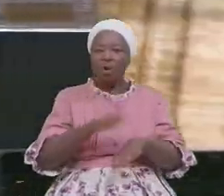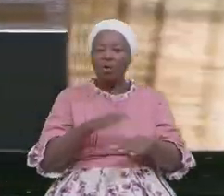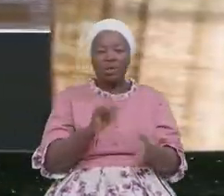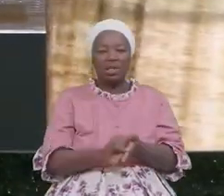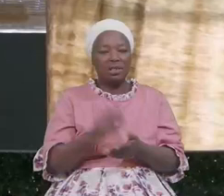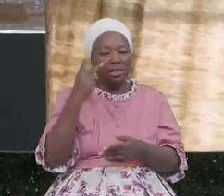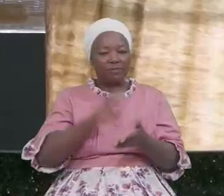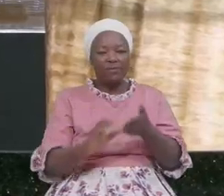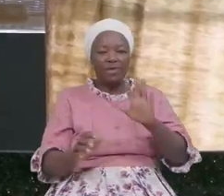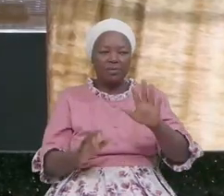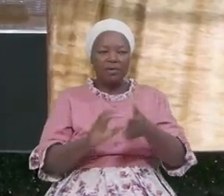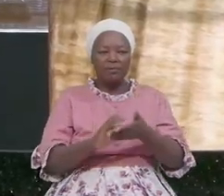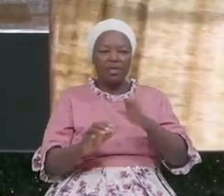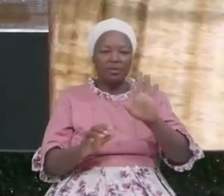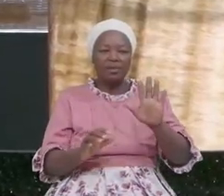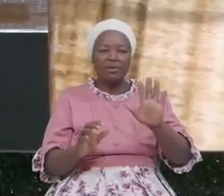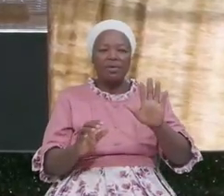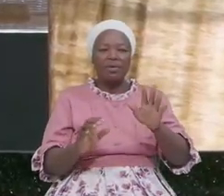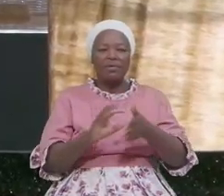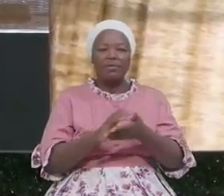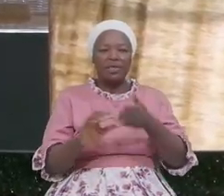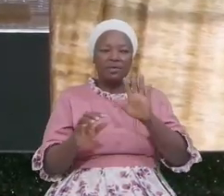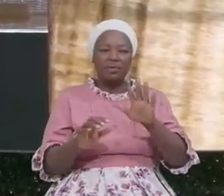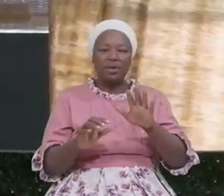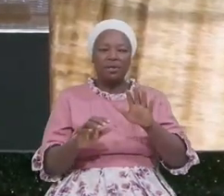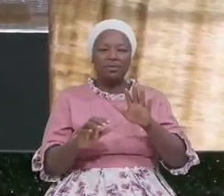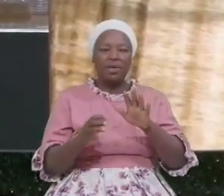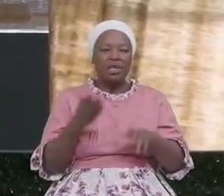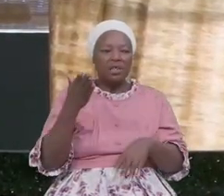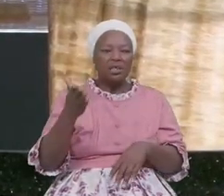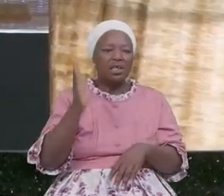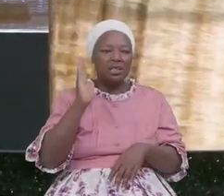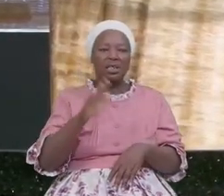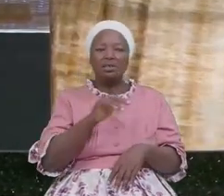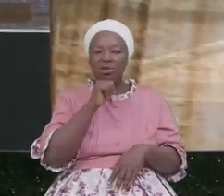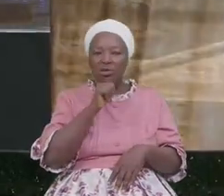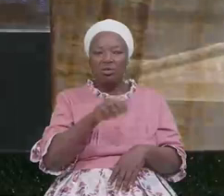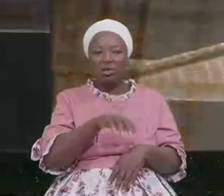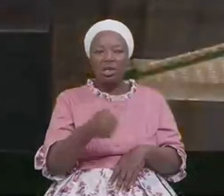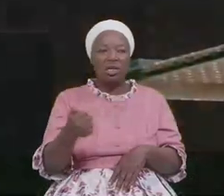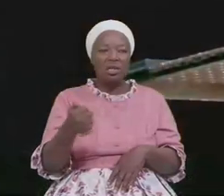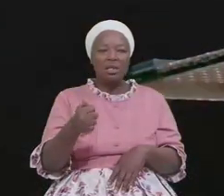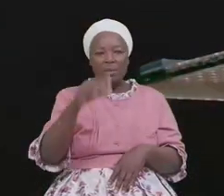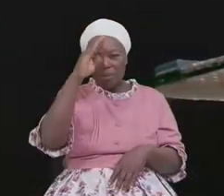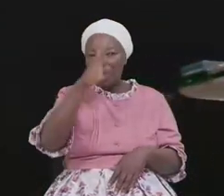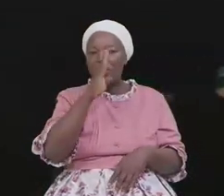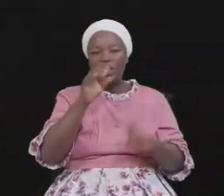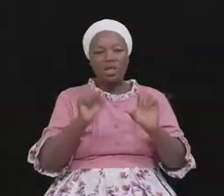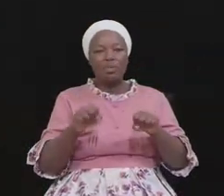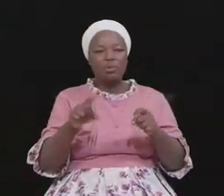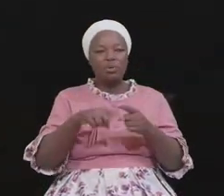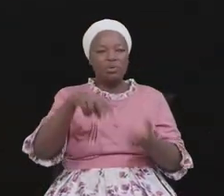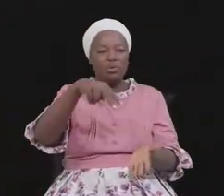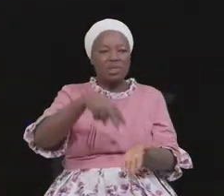5. Verset 5. Nul ne tiendra devant toi tant que